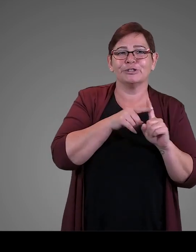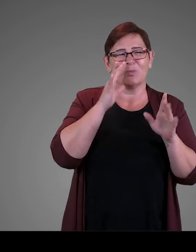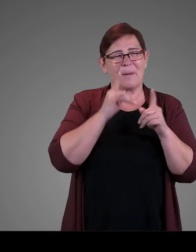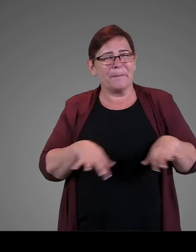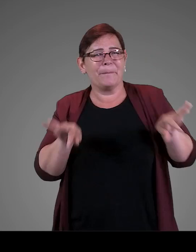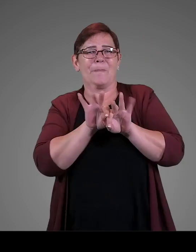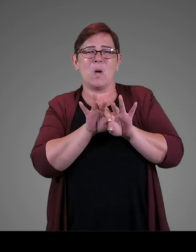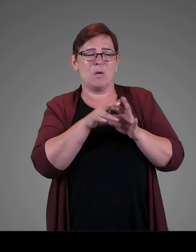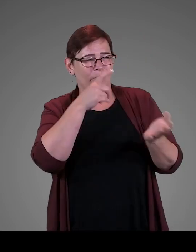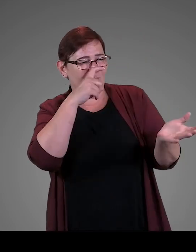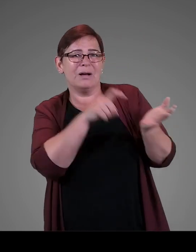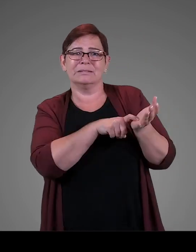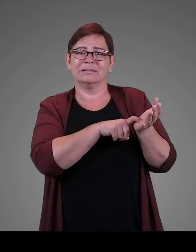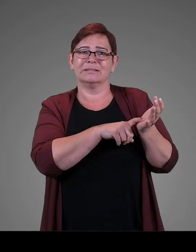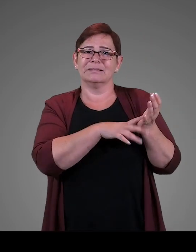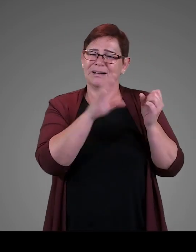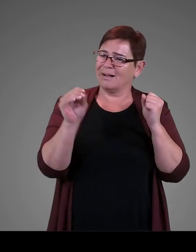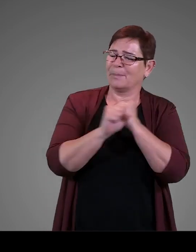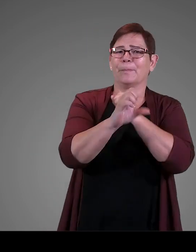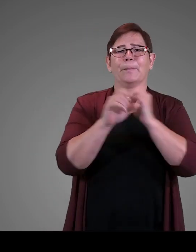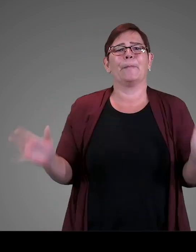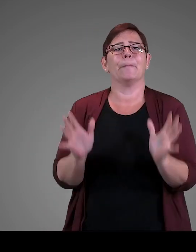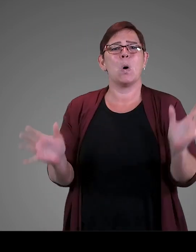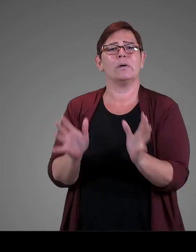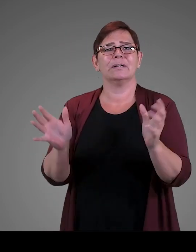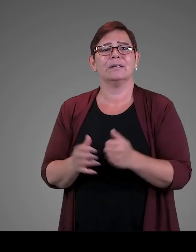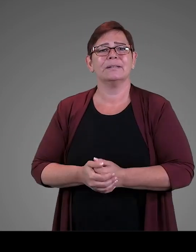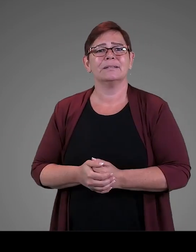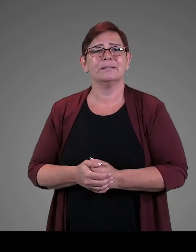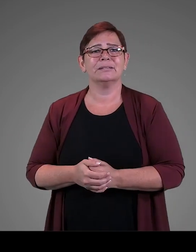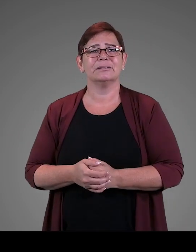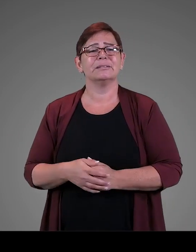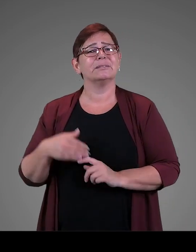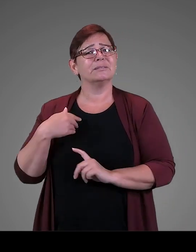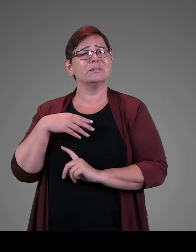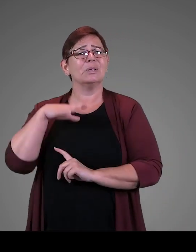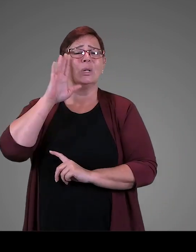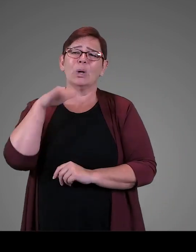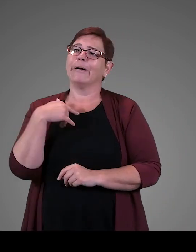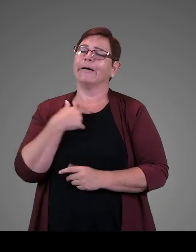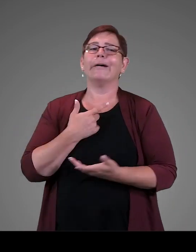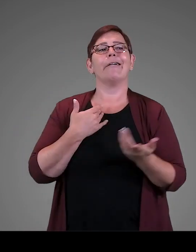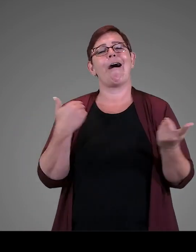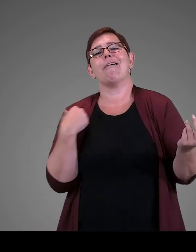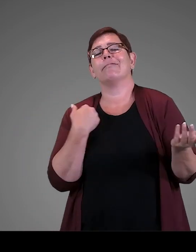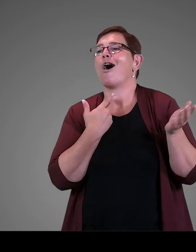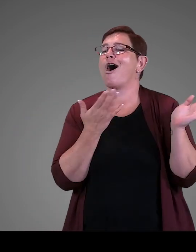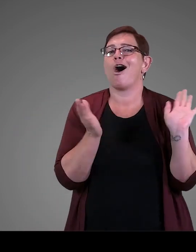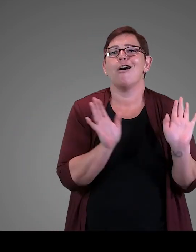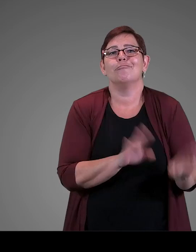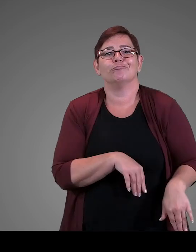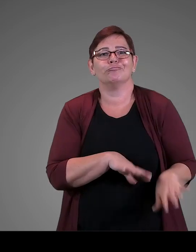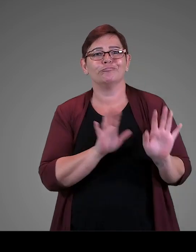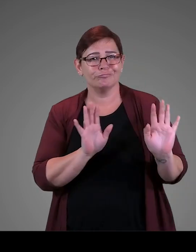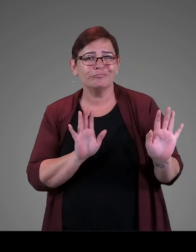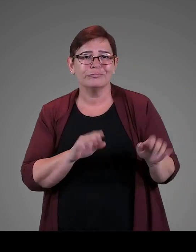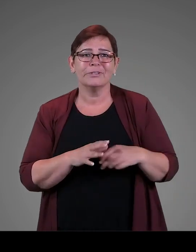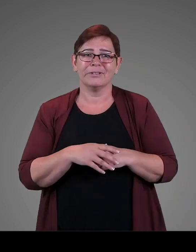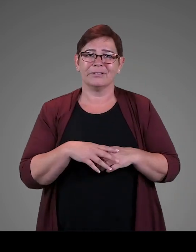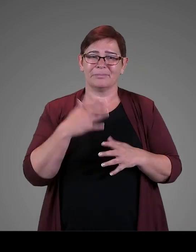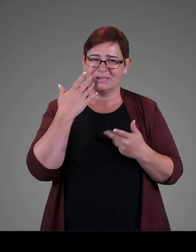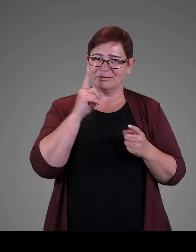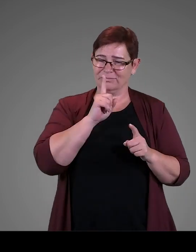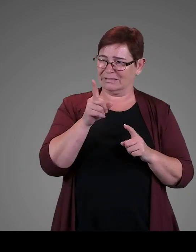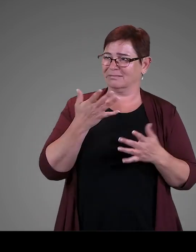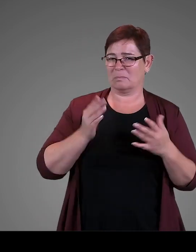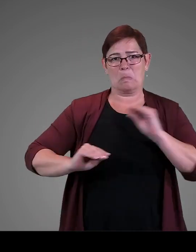particulier chez les centres d'artistes, puis qui est tellement important à reconnaître puis valoriser. Puis moi, je sais que c'est quelque chose que je prends pour acquis souvent, parce que c'est un défi de mobilisation